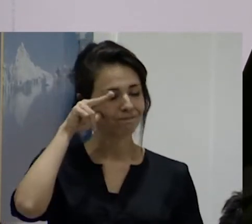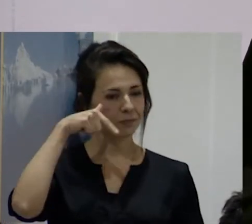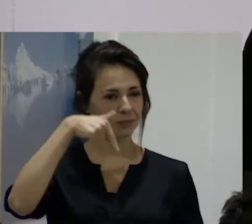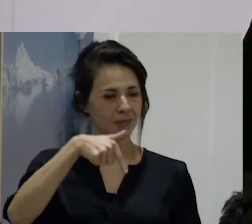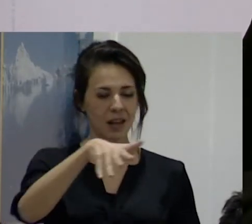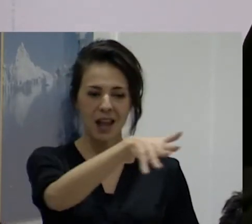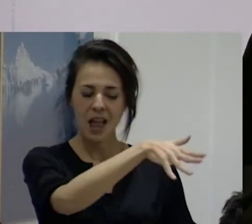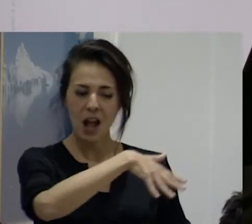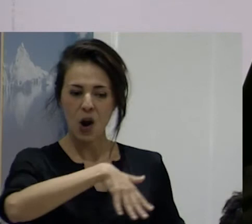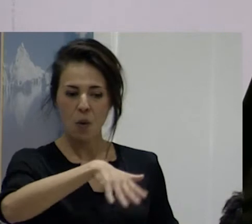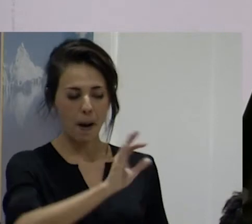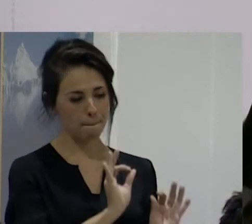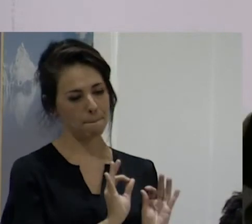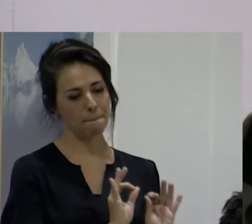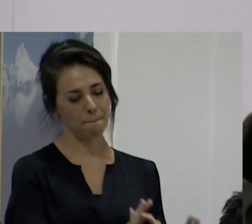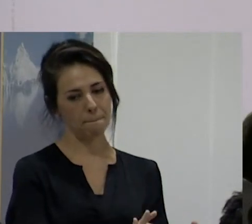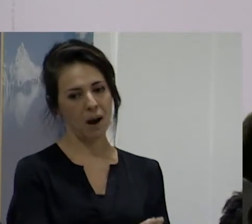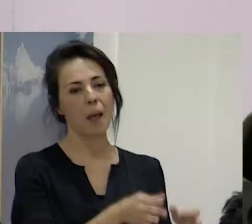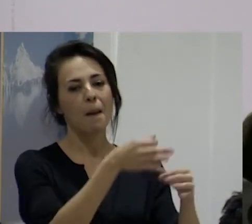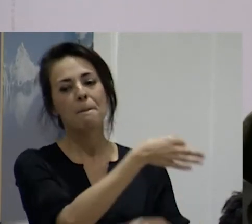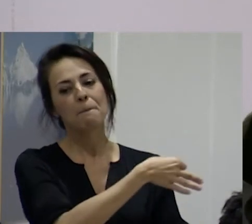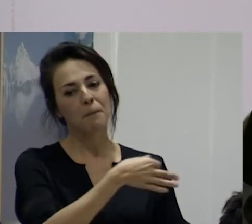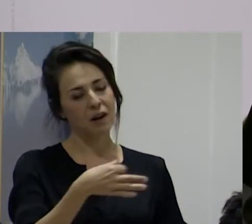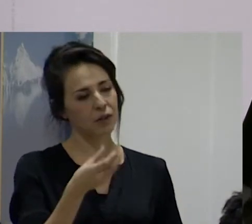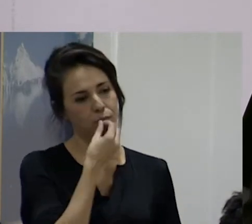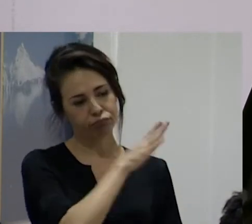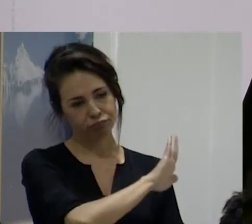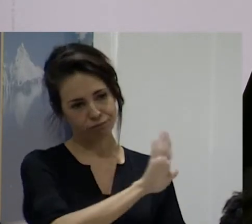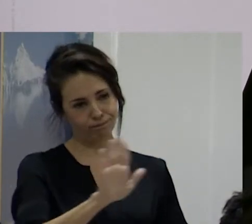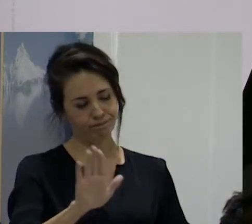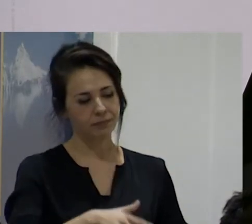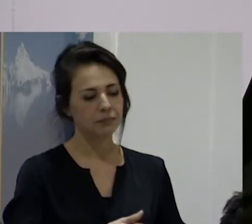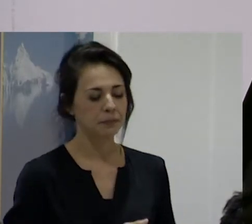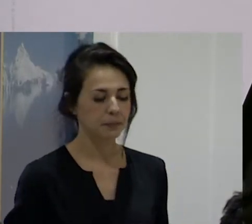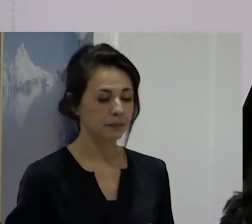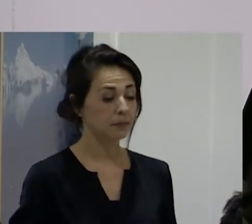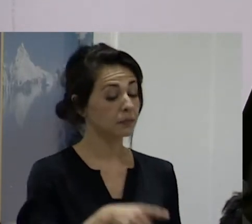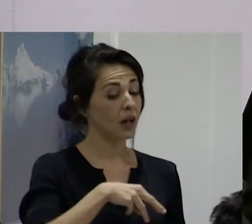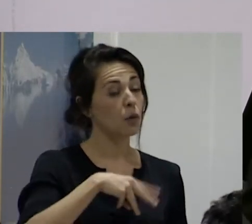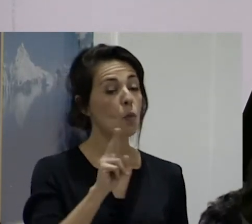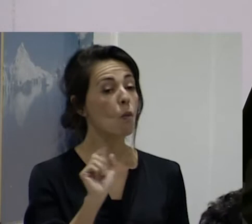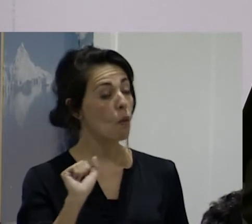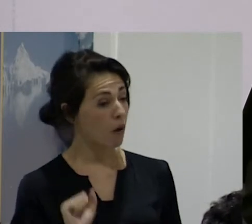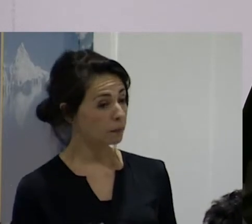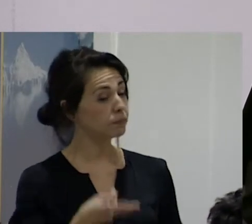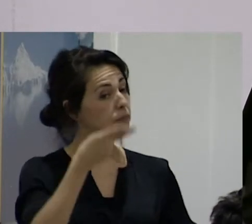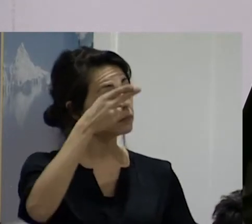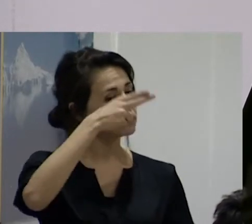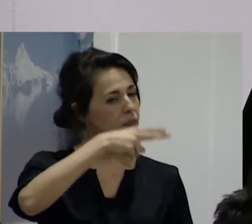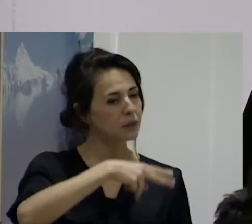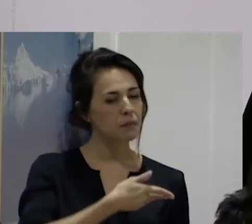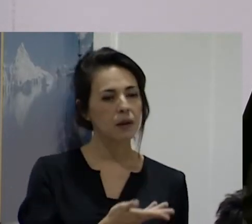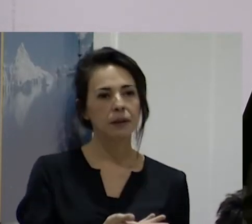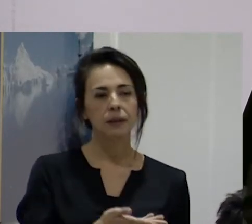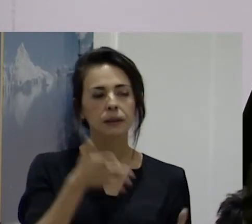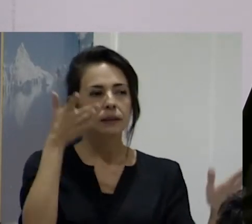adequat per a distingir-lo i honorar-lo que este magnífic espai. El MUA, a més, sintetitza l'aposta